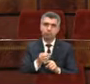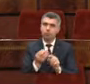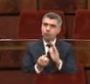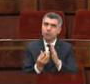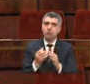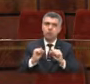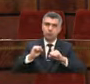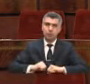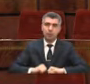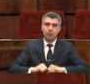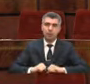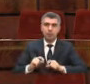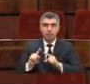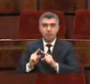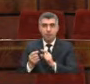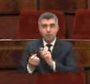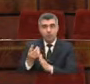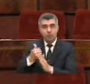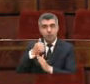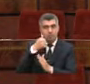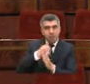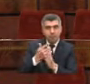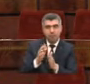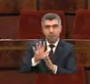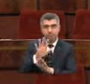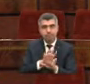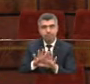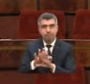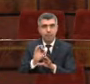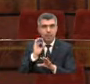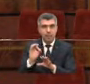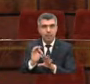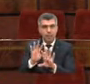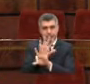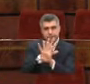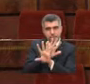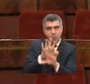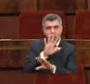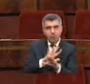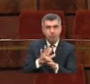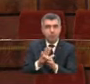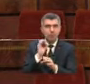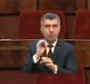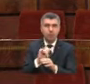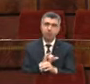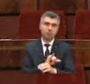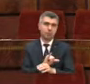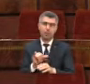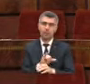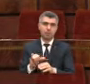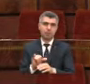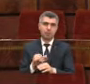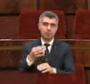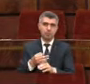واكب التطور ديال الجريمه، تطور وظهور انواع اكثر تعقيدا واكثر تشددا للجريمه. مابقاش معها السيد